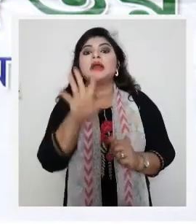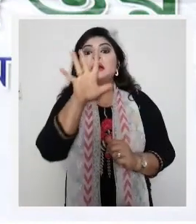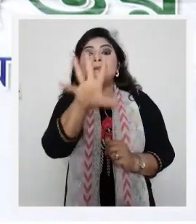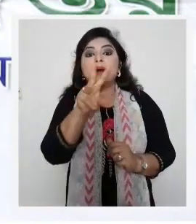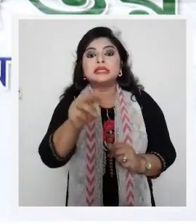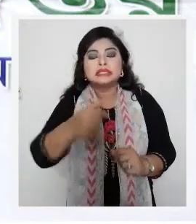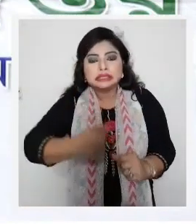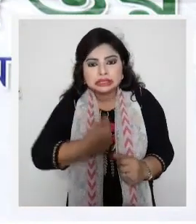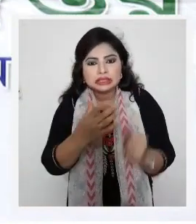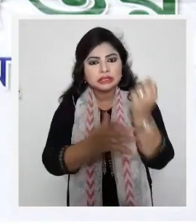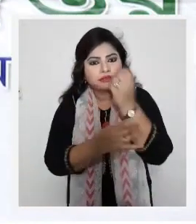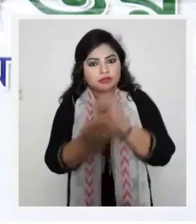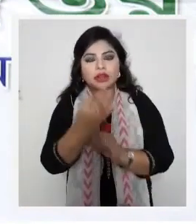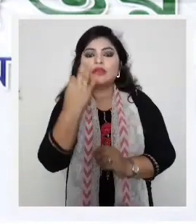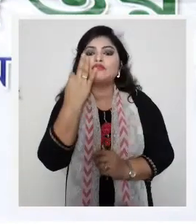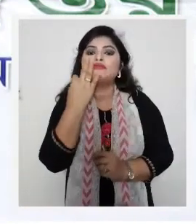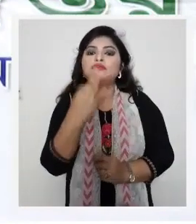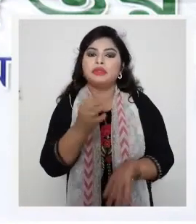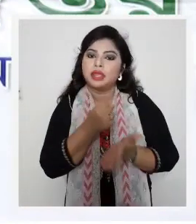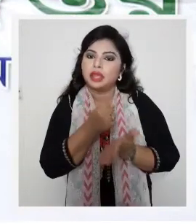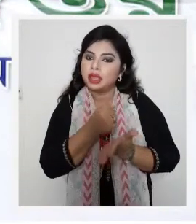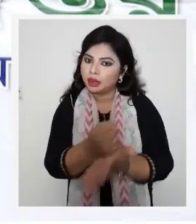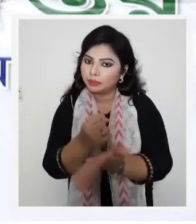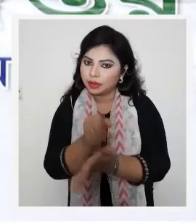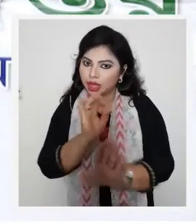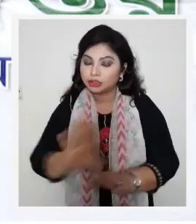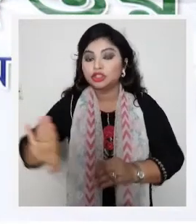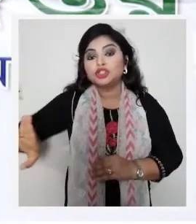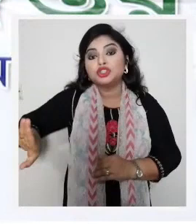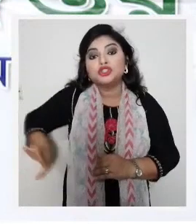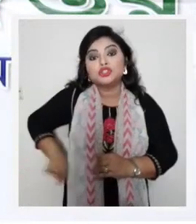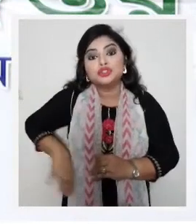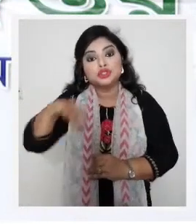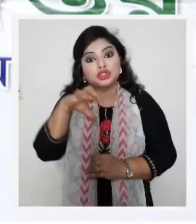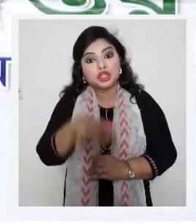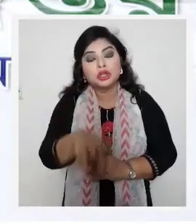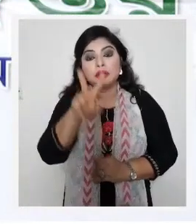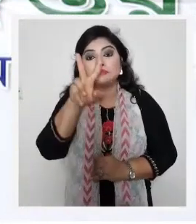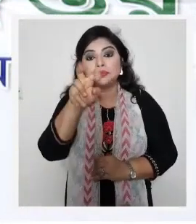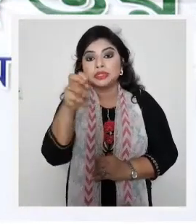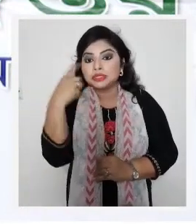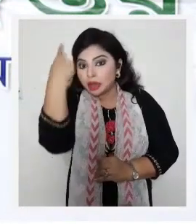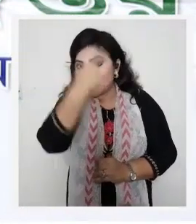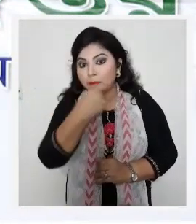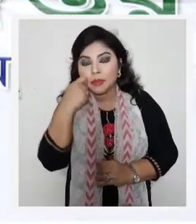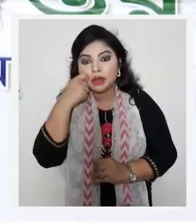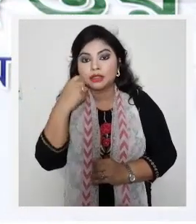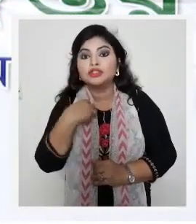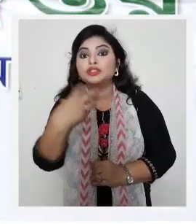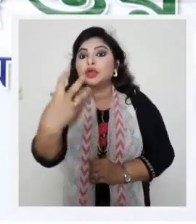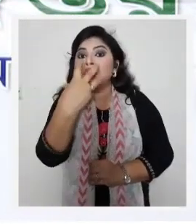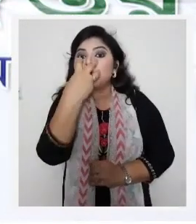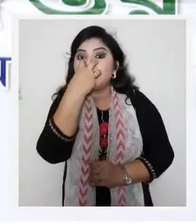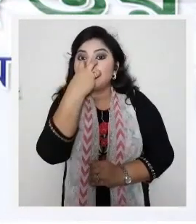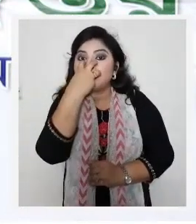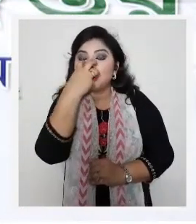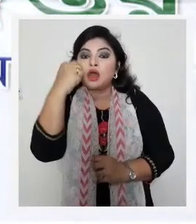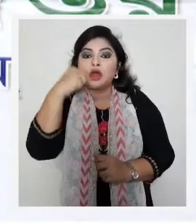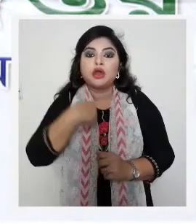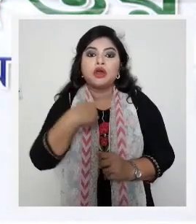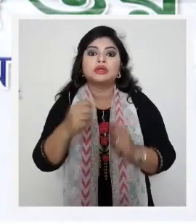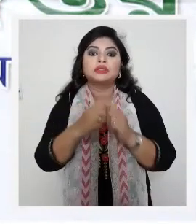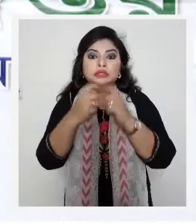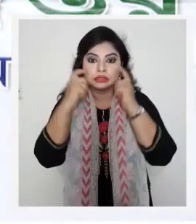প্রথম সারির যোদ্ধা চিকিৎসকদের জন্য 10,000 মাস্ক, 5,000 ব্যক্তিগত সুরক্ষা সামগ্রী বিনামূল্যে বিতরণ